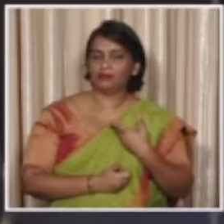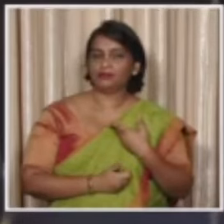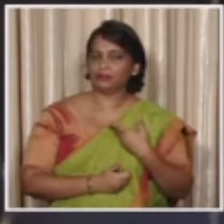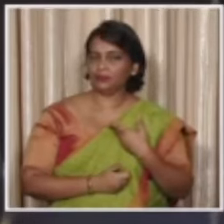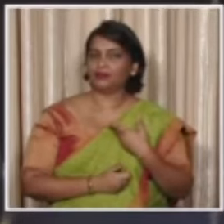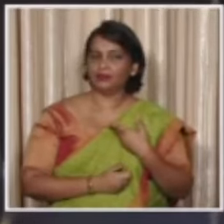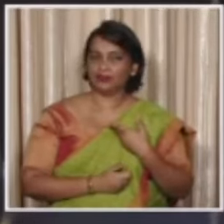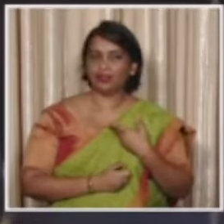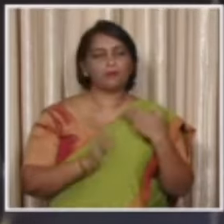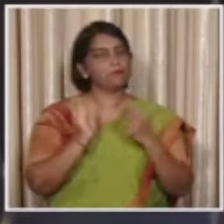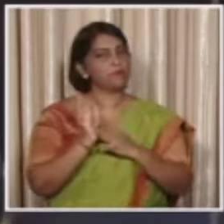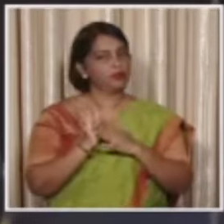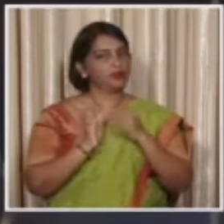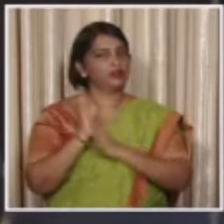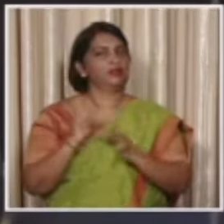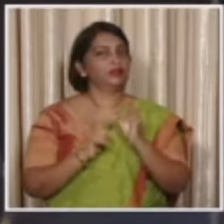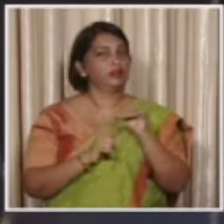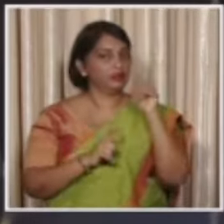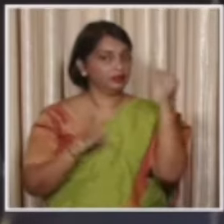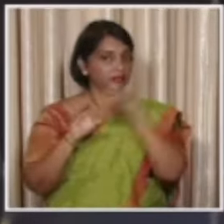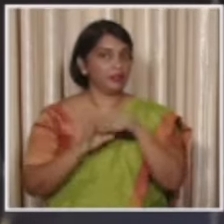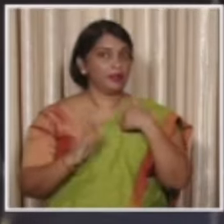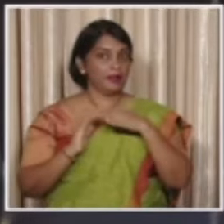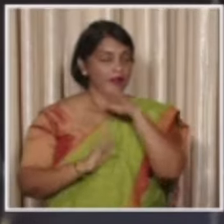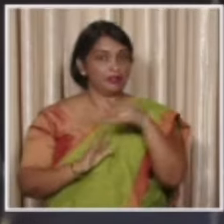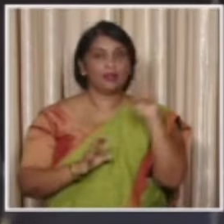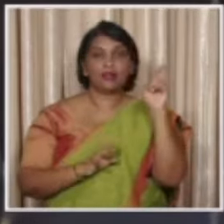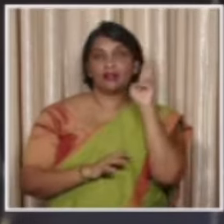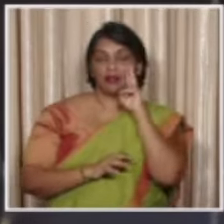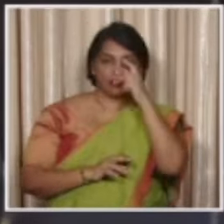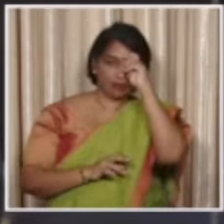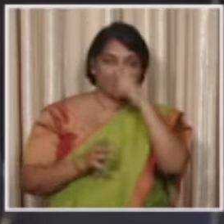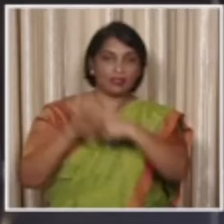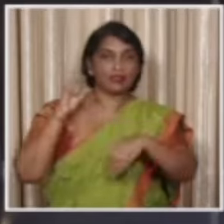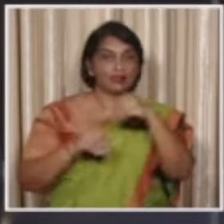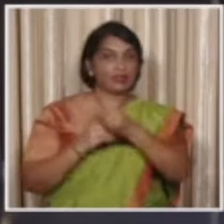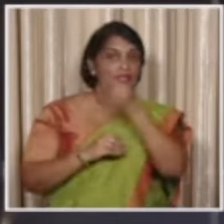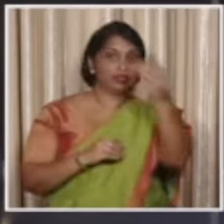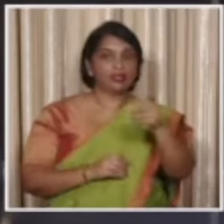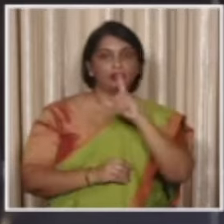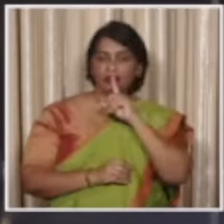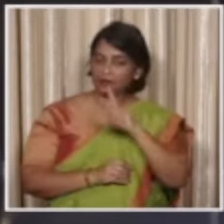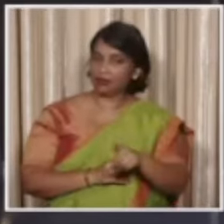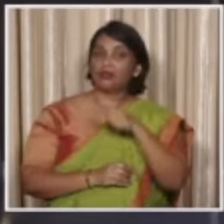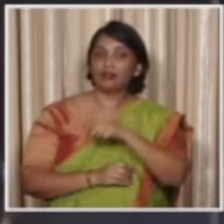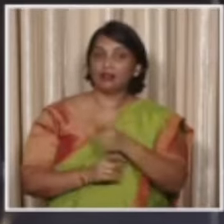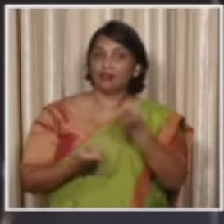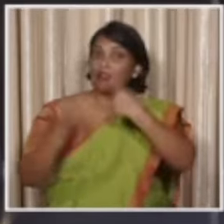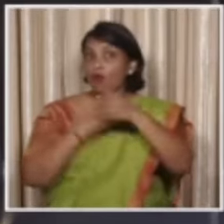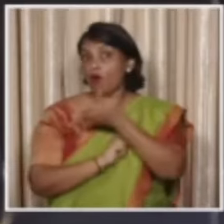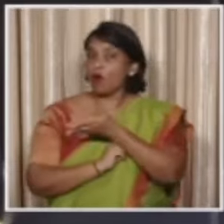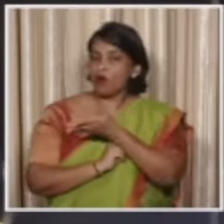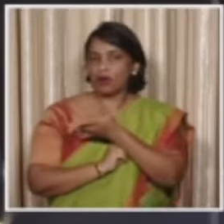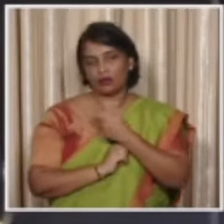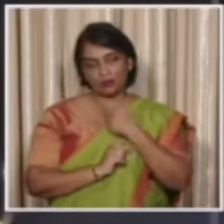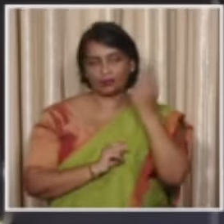හැබැයි ඉතින් මදුර විතානගේ මන්ත්‍රීතුමා ගිහිල්ලා අපේ ප්‍රදේශයේ රනිල් වික්‍රමසිංහ මහත්තයාට ඡන්ද දෙන්න කියලා කිව්වහම ඒකේ රියැක්ෂන් එක මොකක්ද කියලාත්